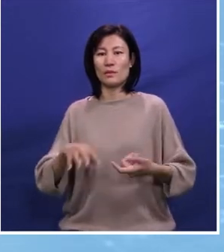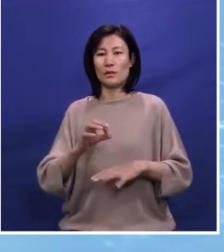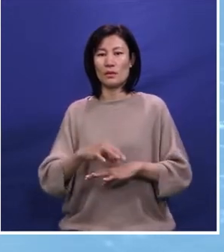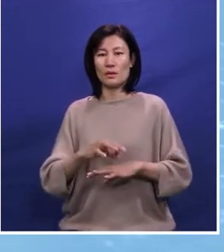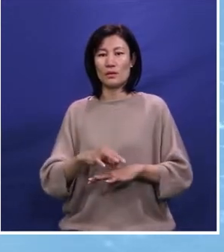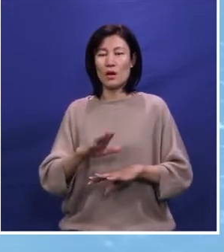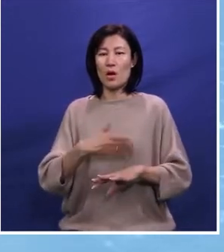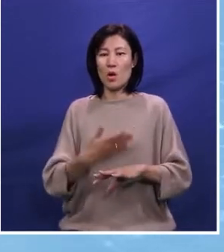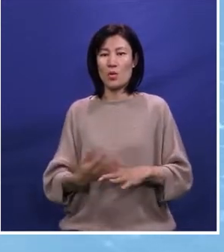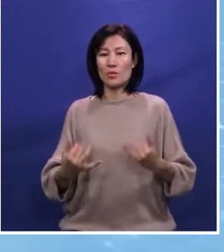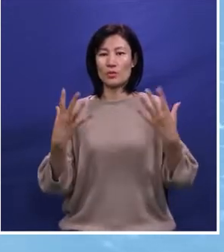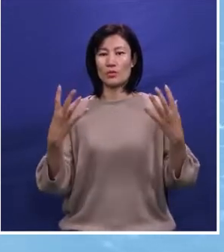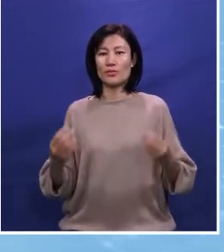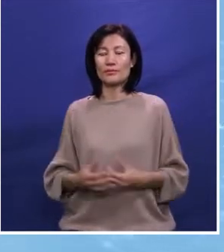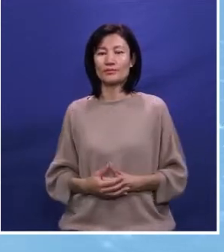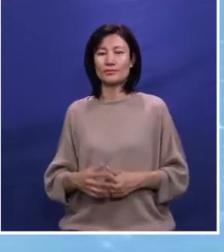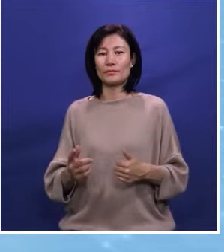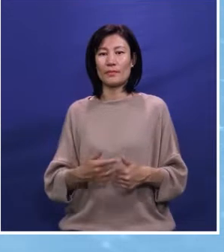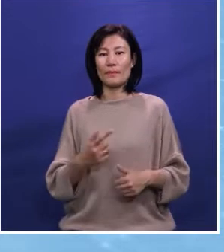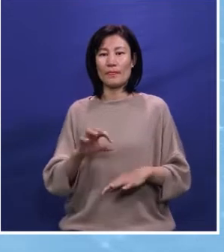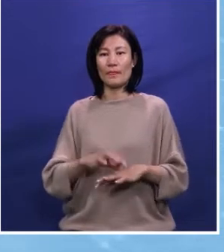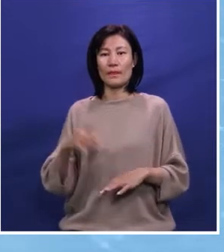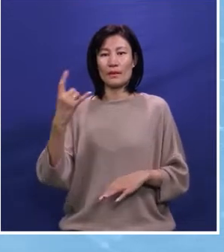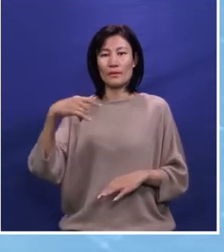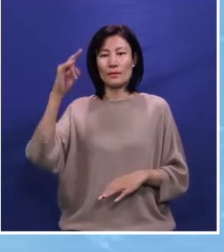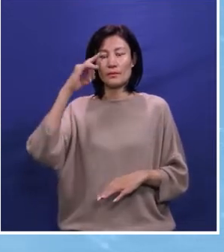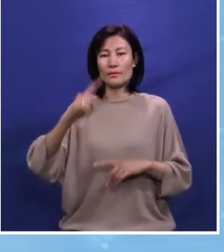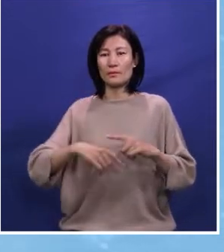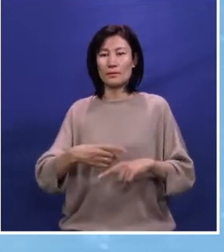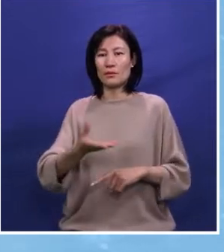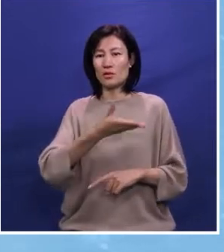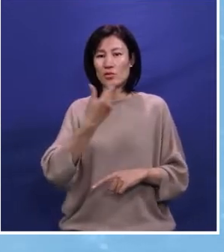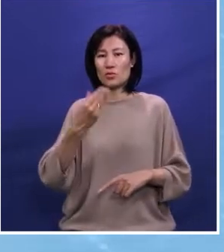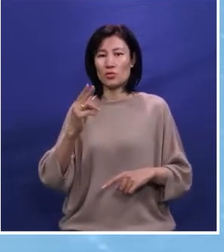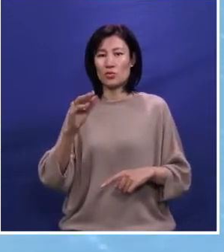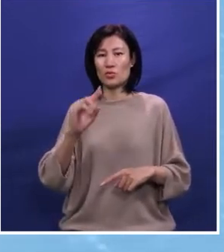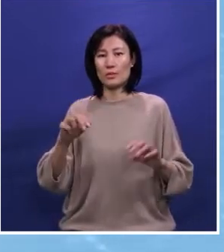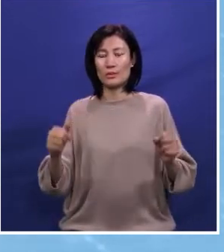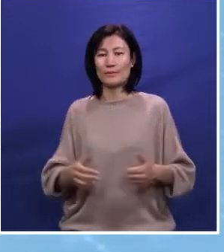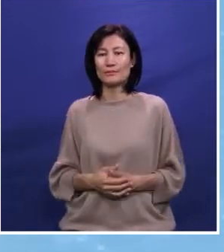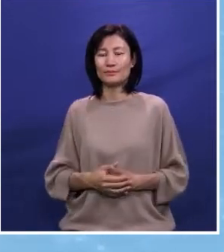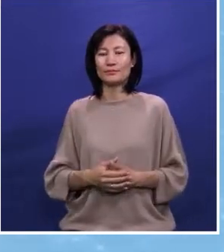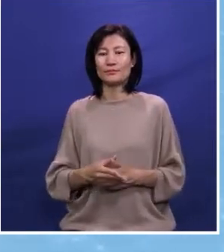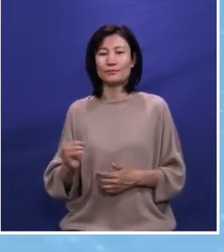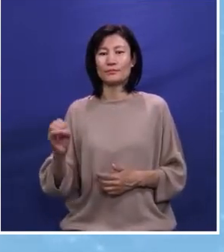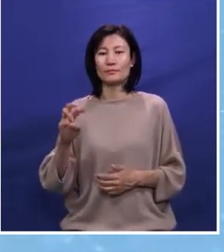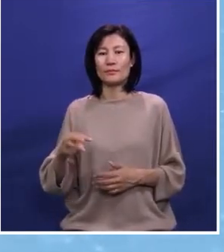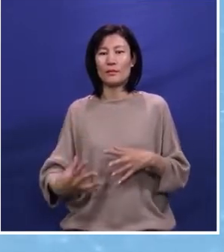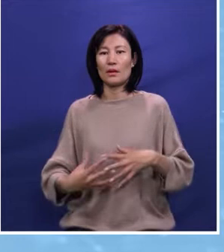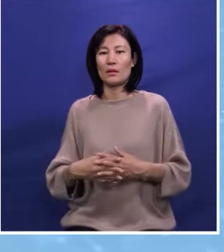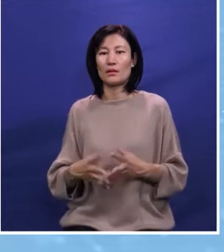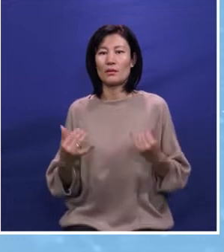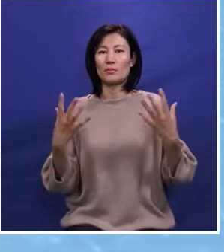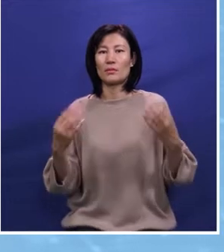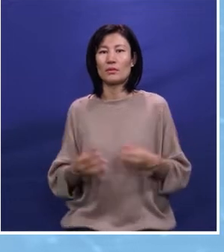күндерді бастан өткеруде. Аталған індет Қазақстанда айналып өткен жоқ. Соның ішінде біздің Сайрам ауданында